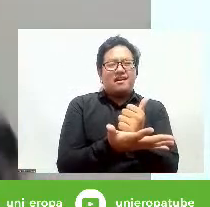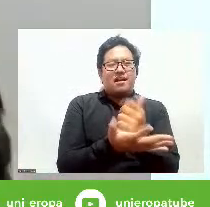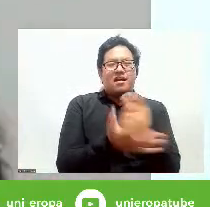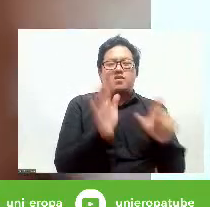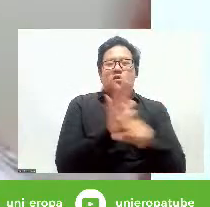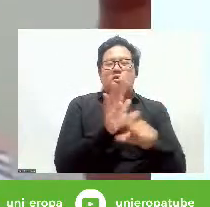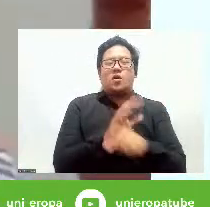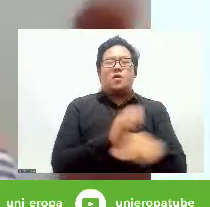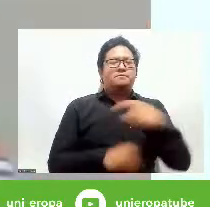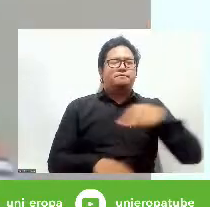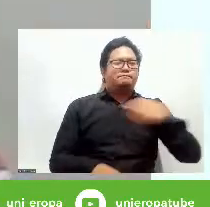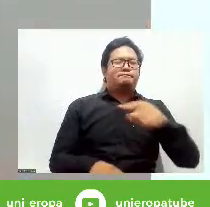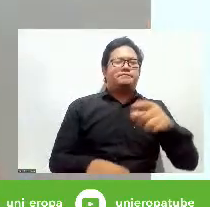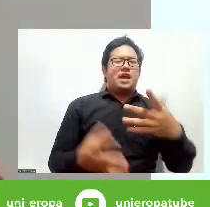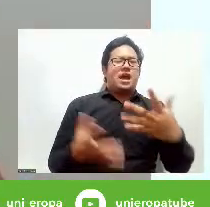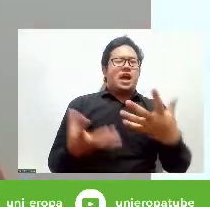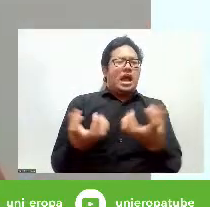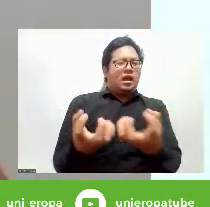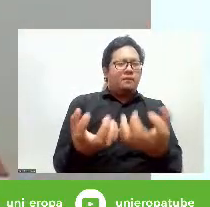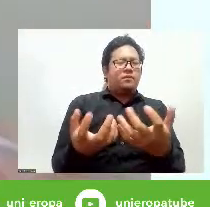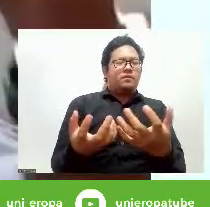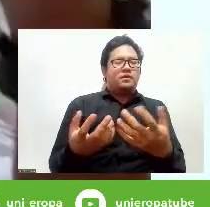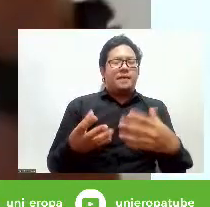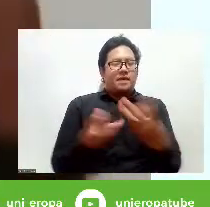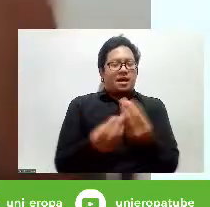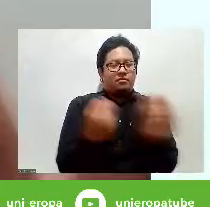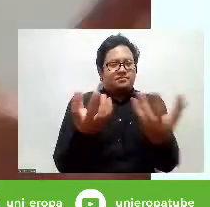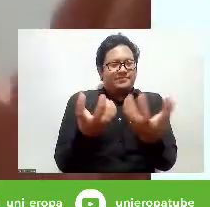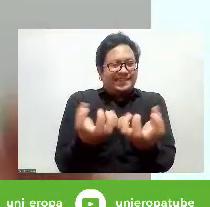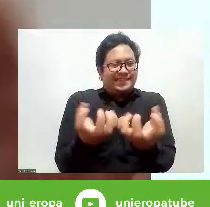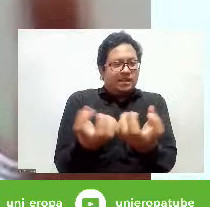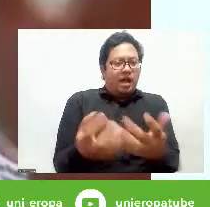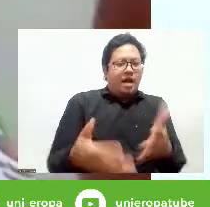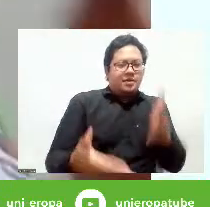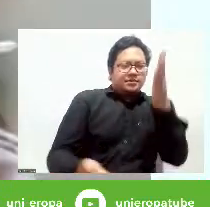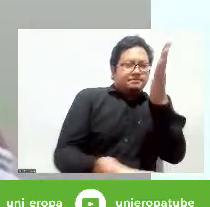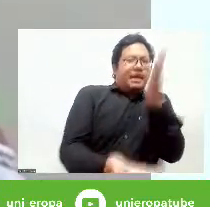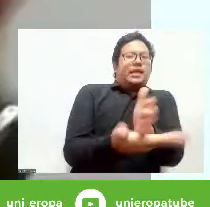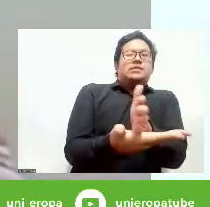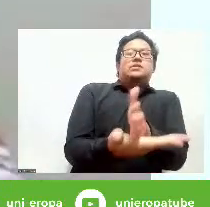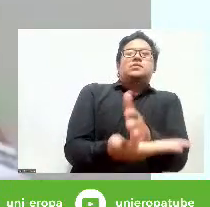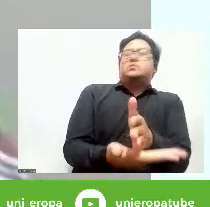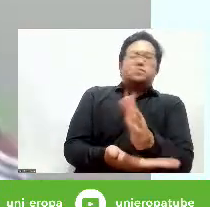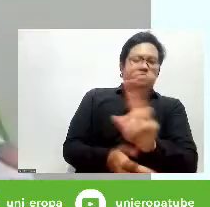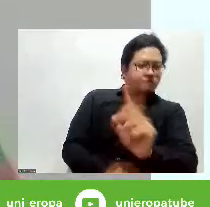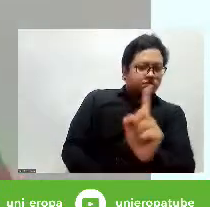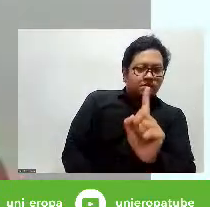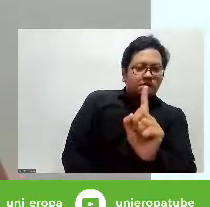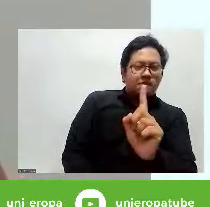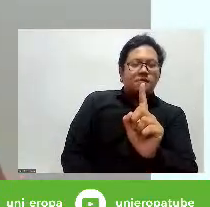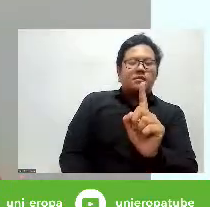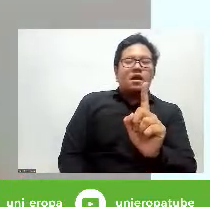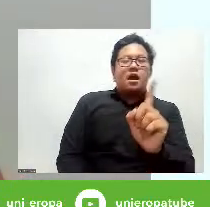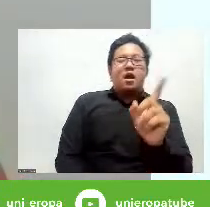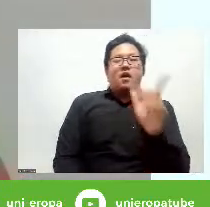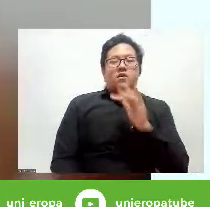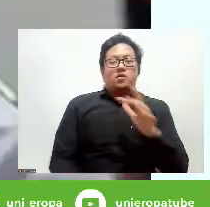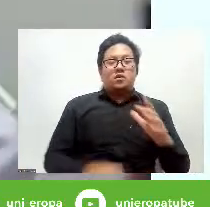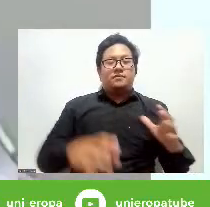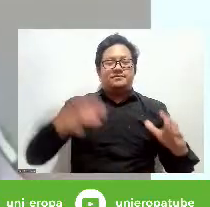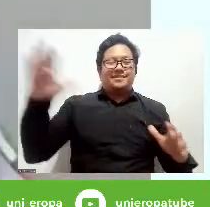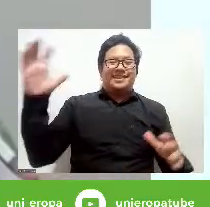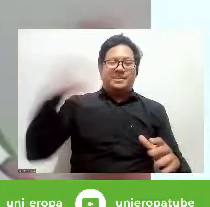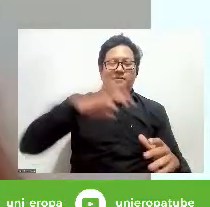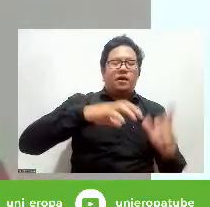kita sekat-sekat my god ada yang harus kita timbun mau kita timbul juga terpilih